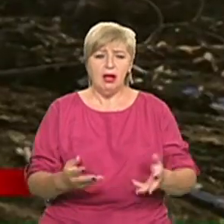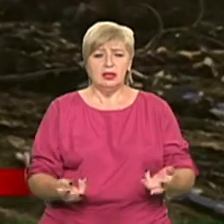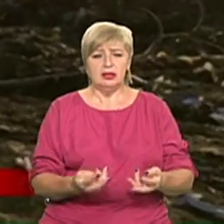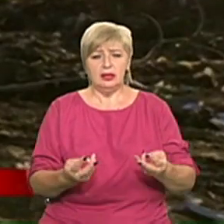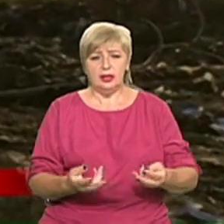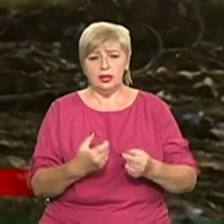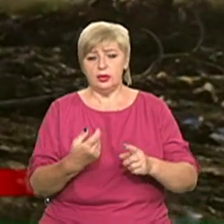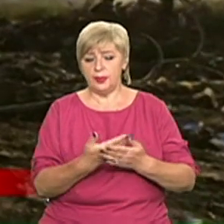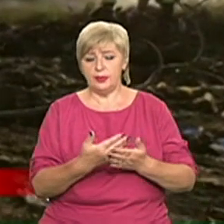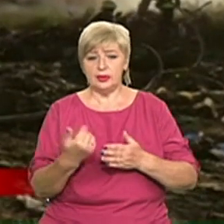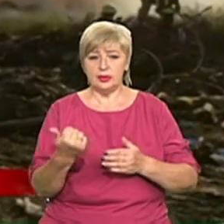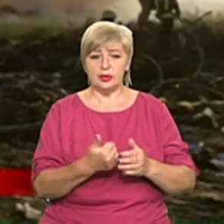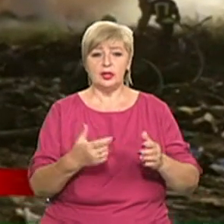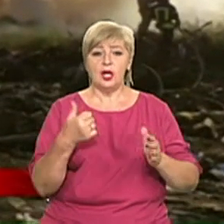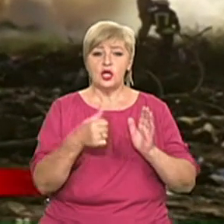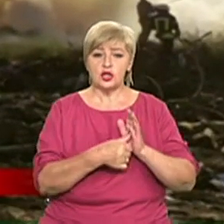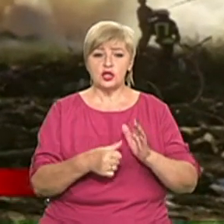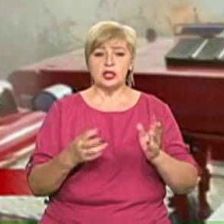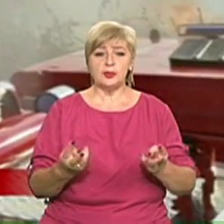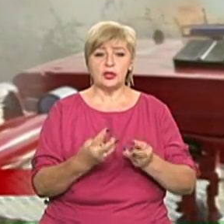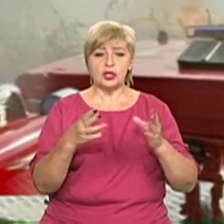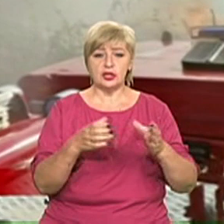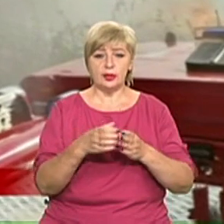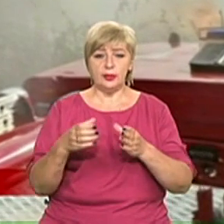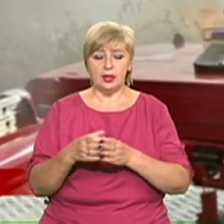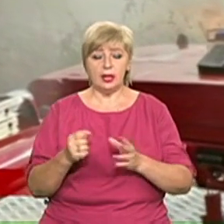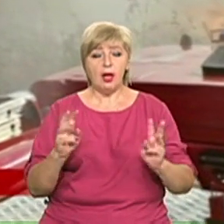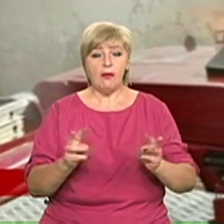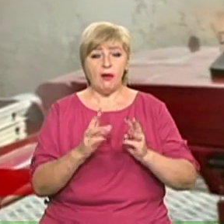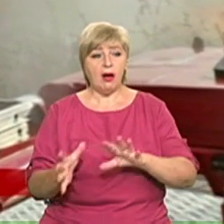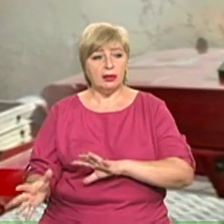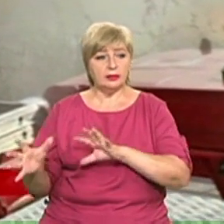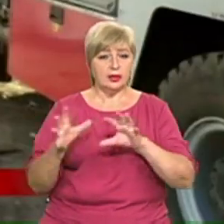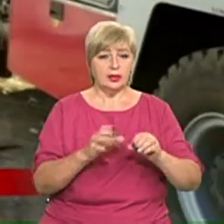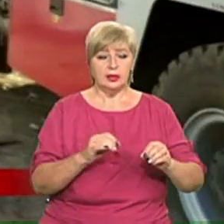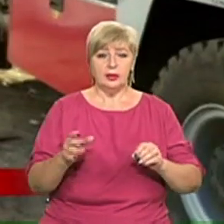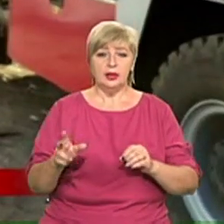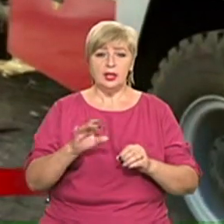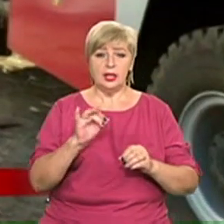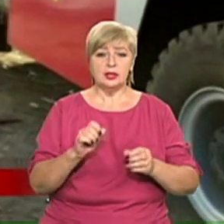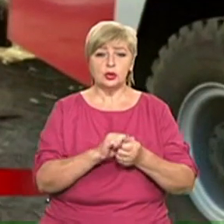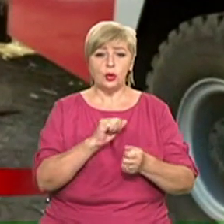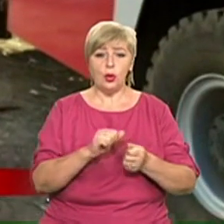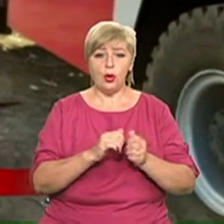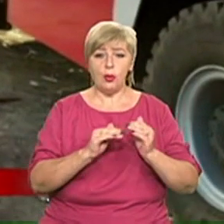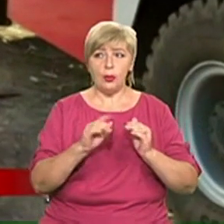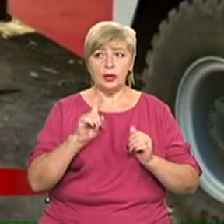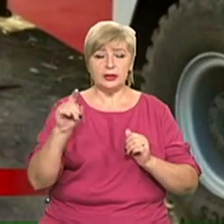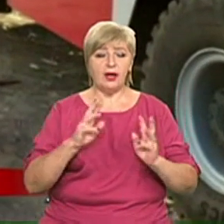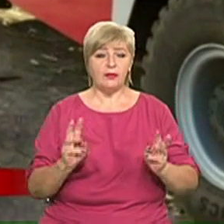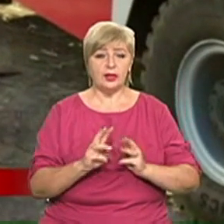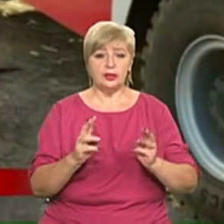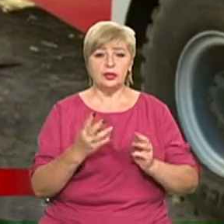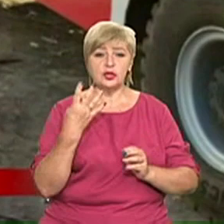місці працюють 6 пожежних бригад. Повідомляють, вогонь перекинувся на смітник із сухого поля. Там вигоріло 4 гектари